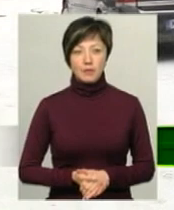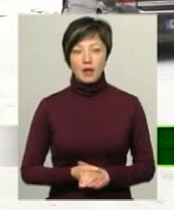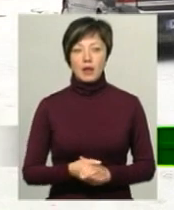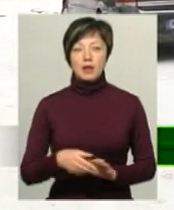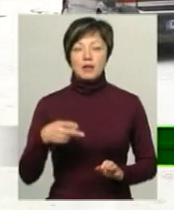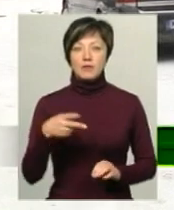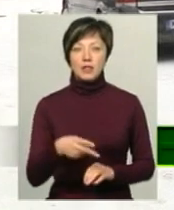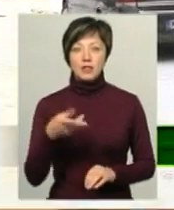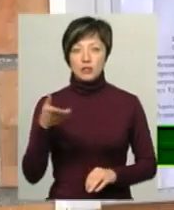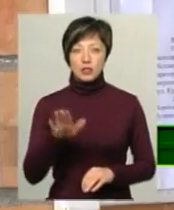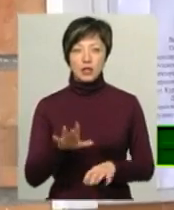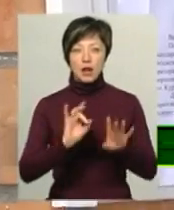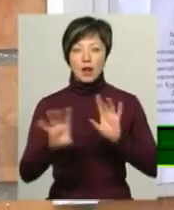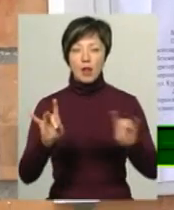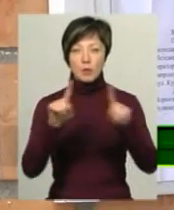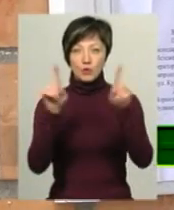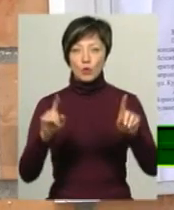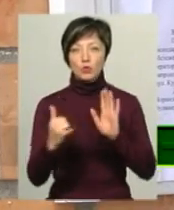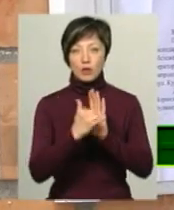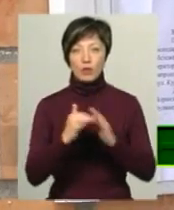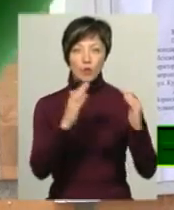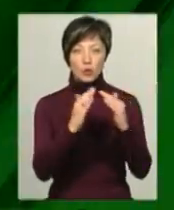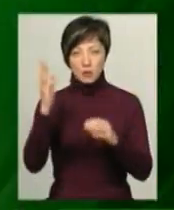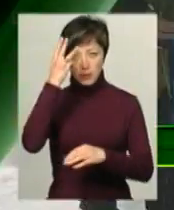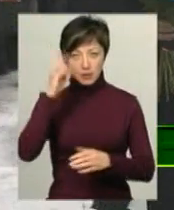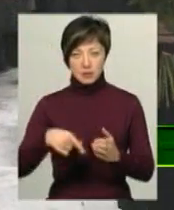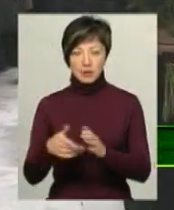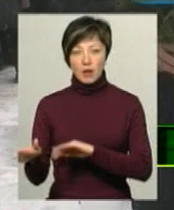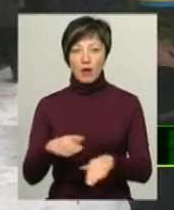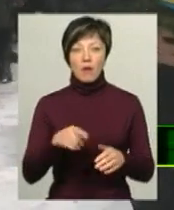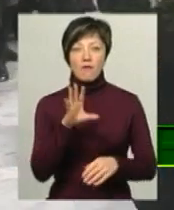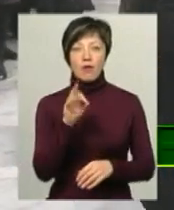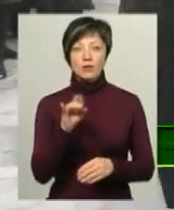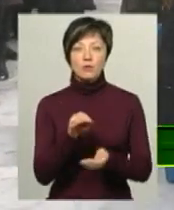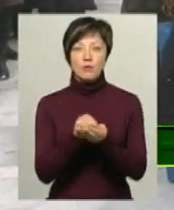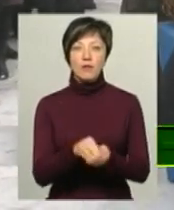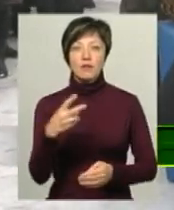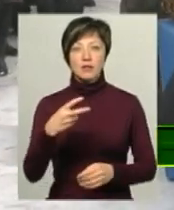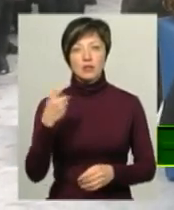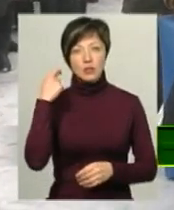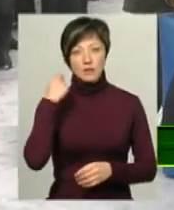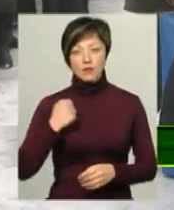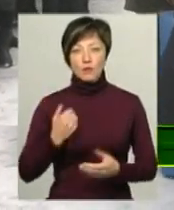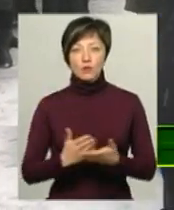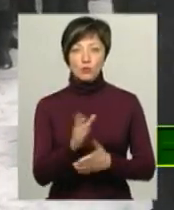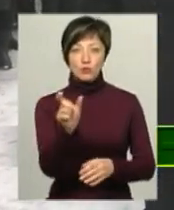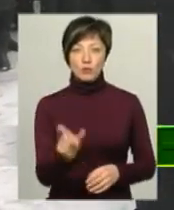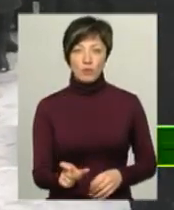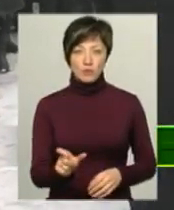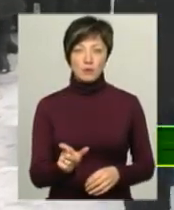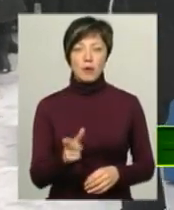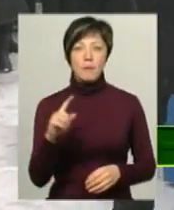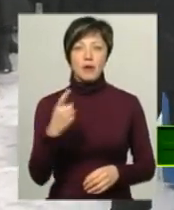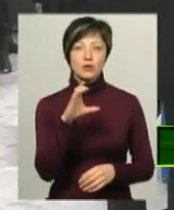2000 рекламних дощок встановлять на під'їздах будинків у Хмельницькому. У Волочиську попрощалися з 20-річним військовослужбовцем Миколою Голубєвим,